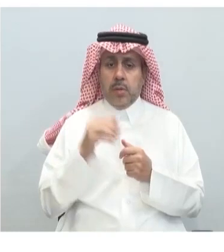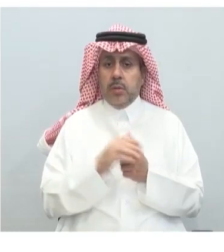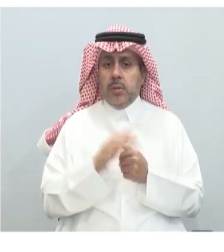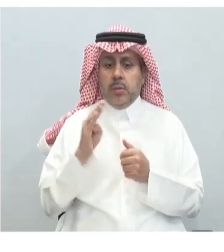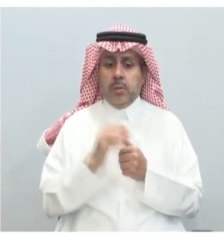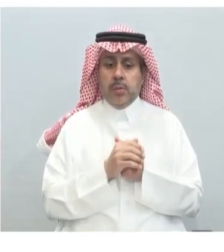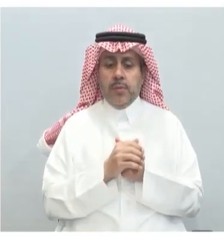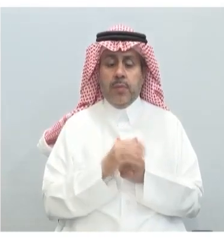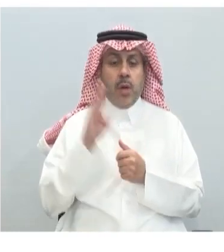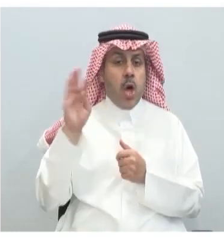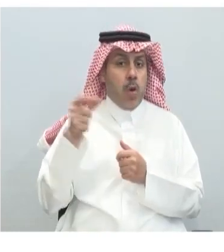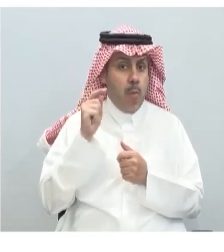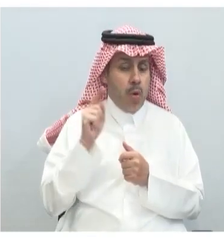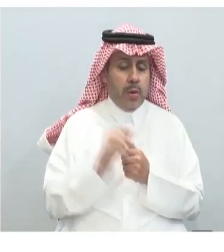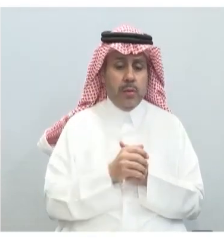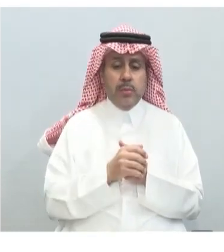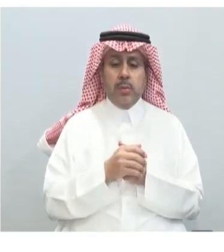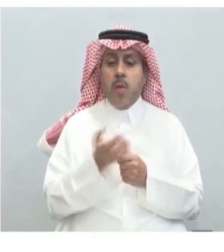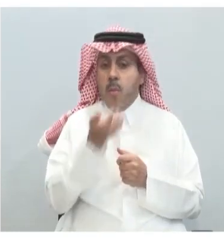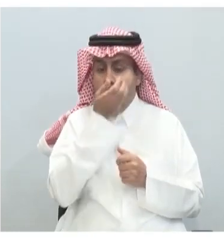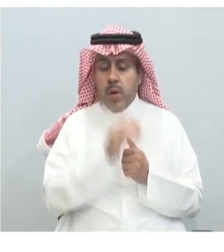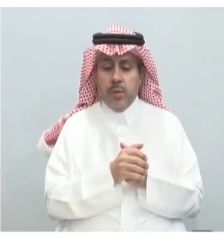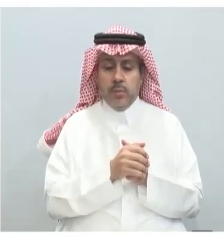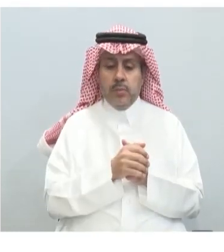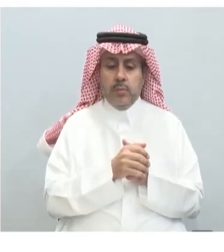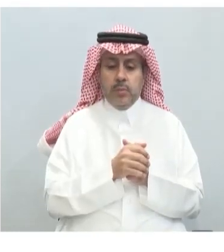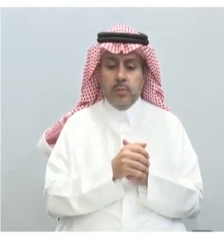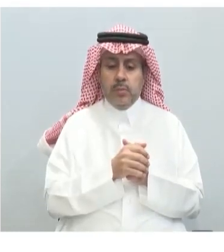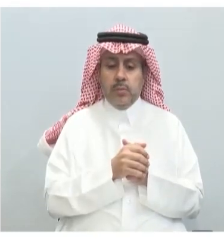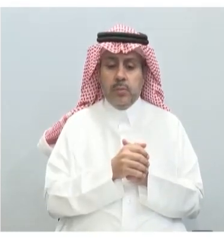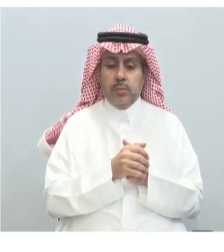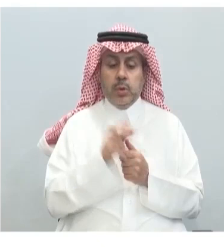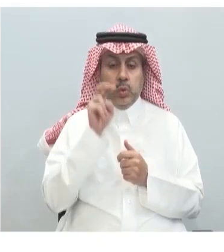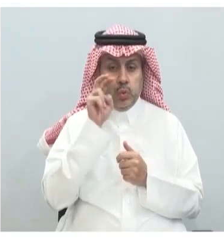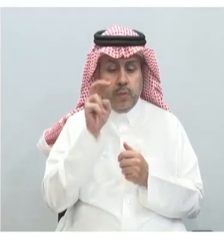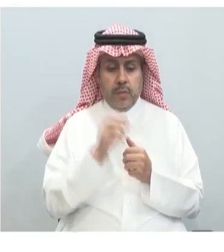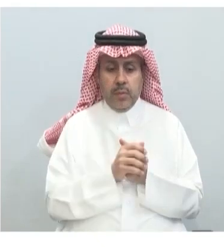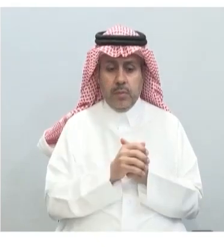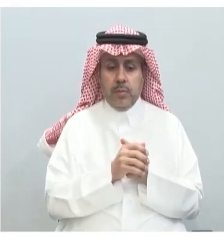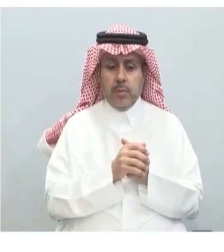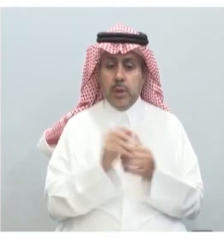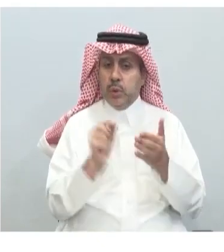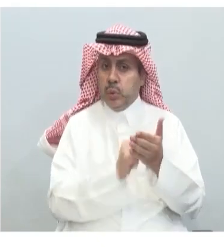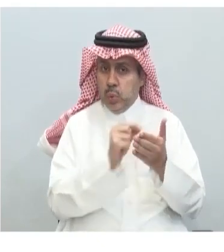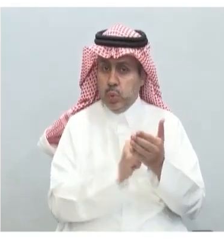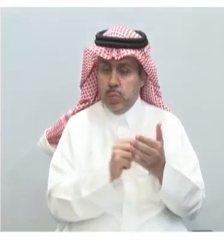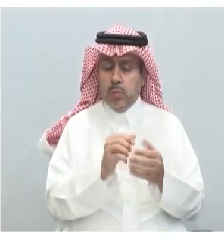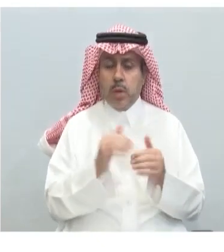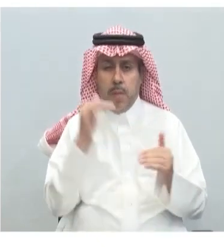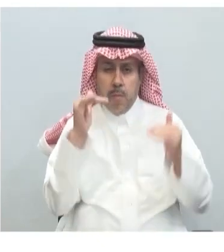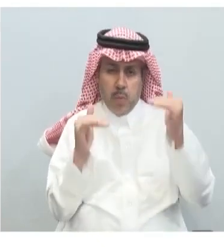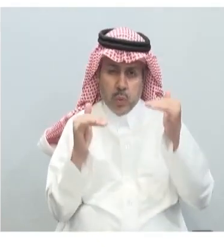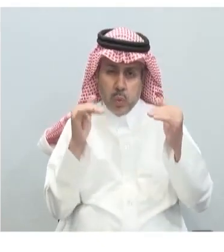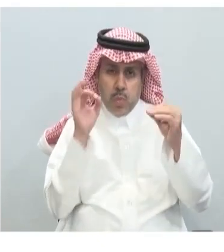والناتج ايضا ناتج ثانوي وهو الماء 2 مول من الماء نلاحظ هنا طبعا لابد ان تكتب في حاله موزونه